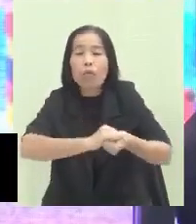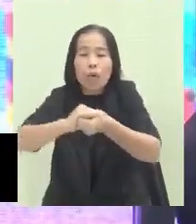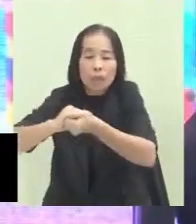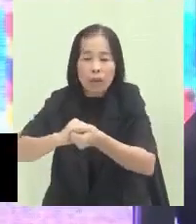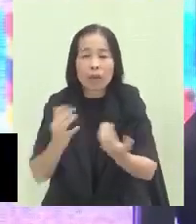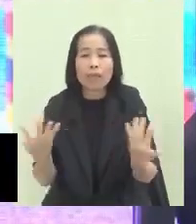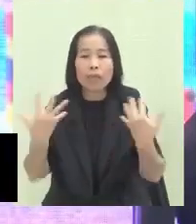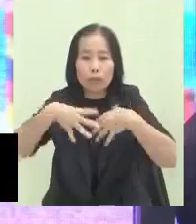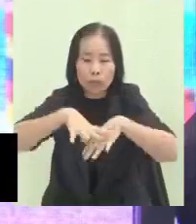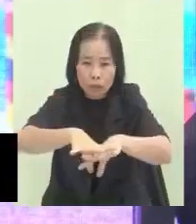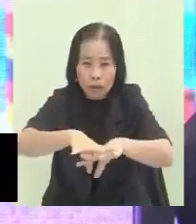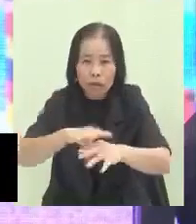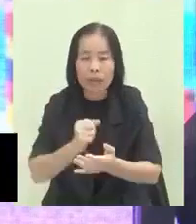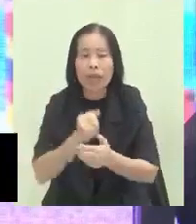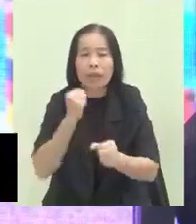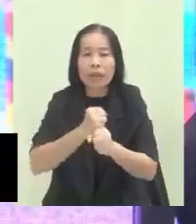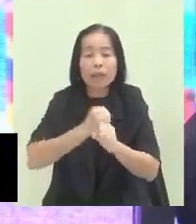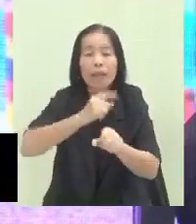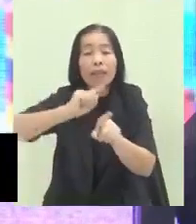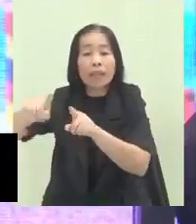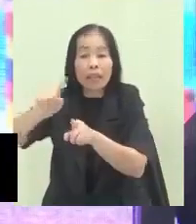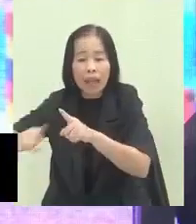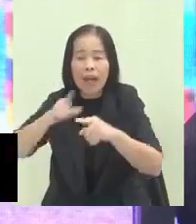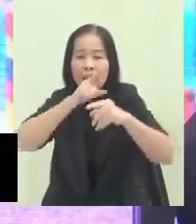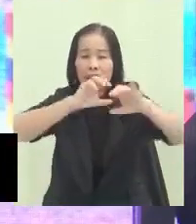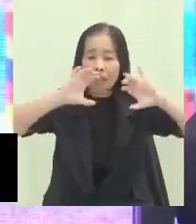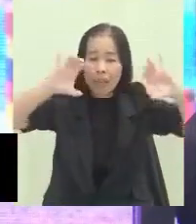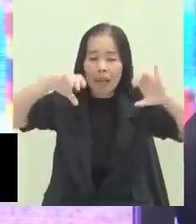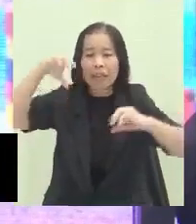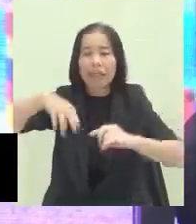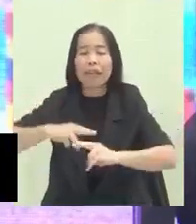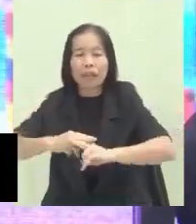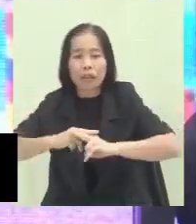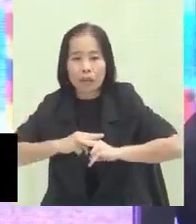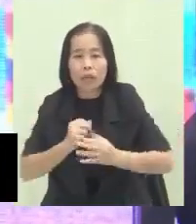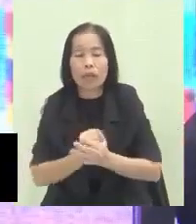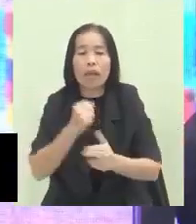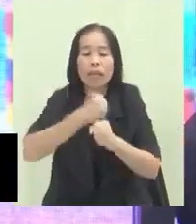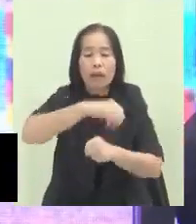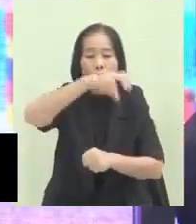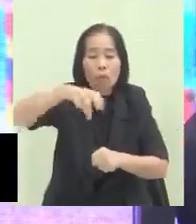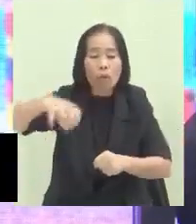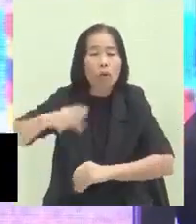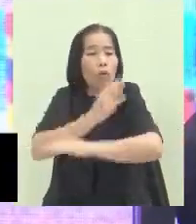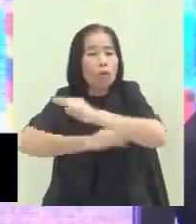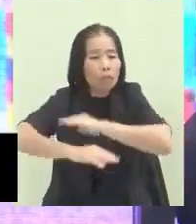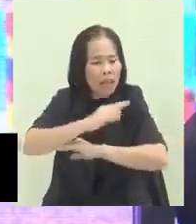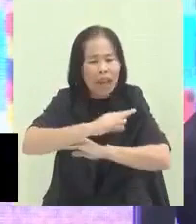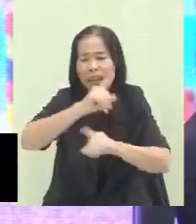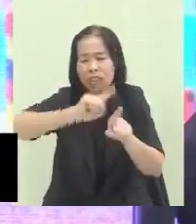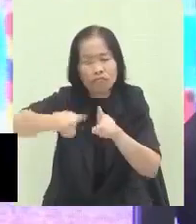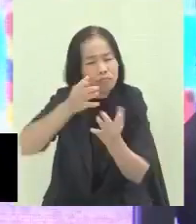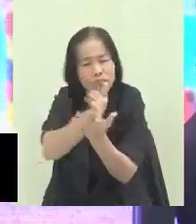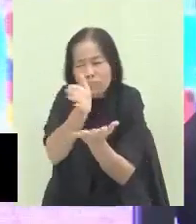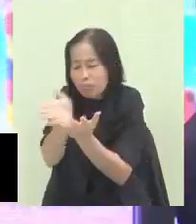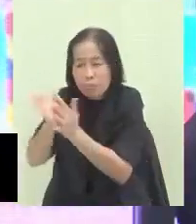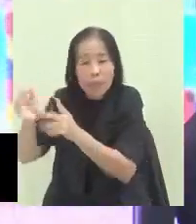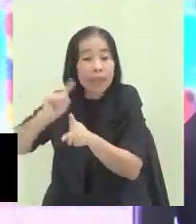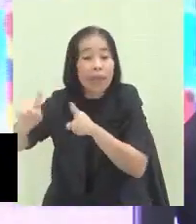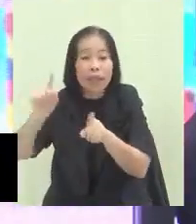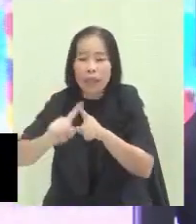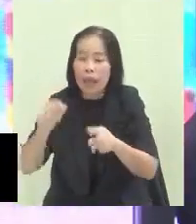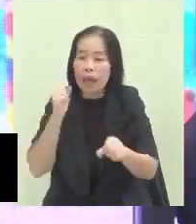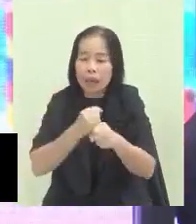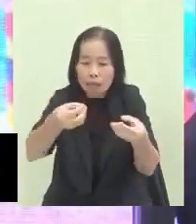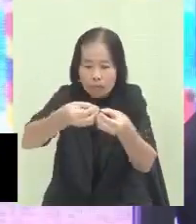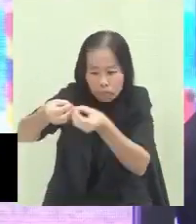ระหว่างหน่วยงานที่เกี่ยวข้องทั้งภาครัฐภาคเอกชนกับองค์กรคนพิการทุกประเภทที่เป็นหุ้นส่วน